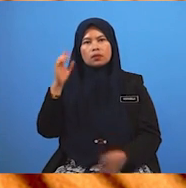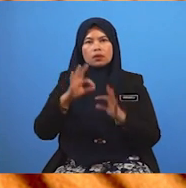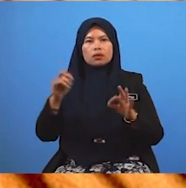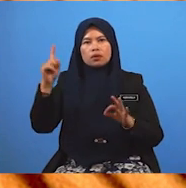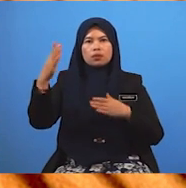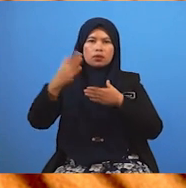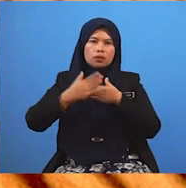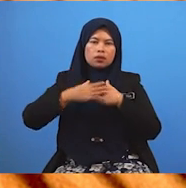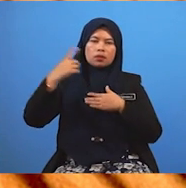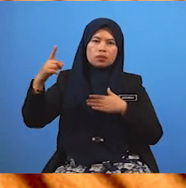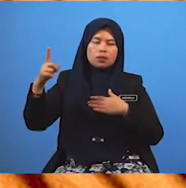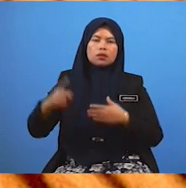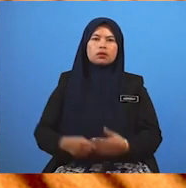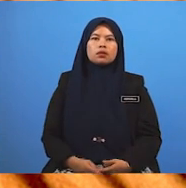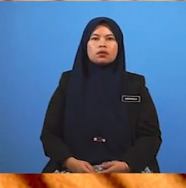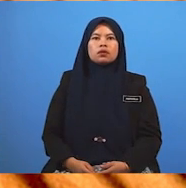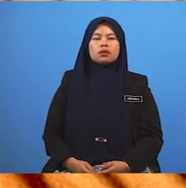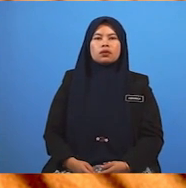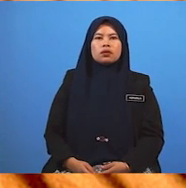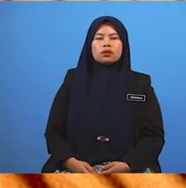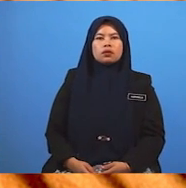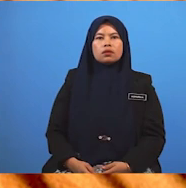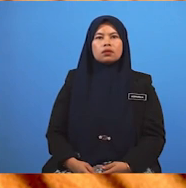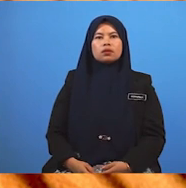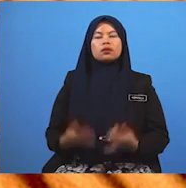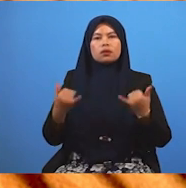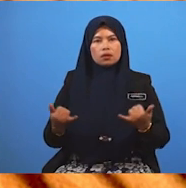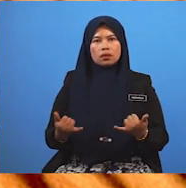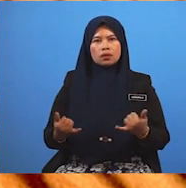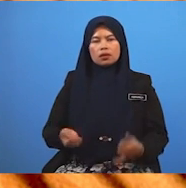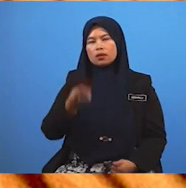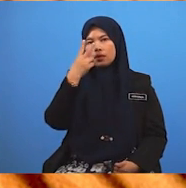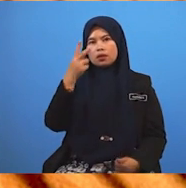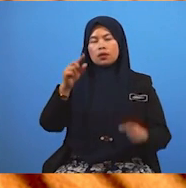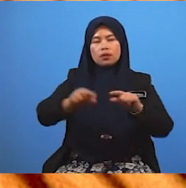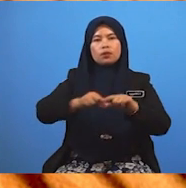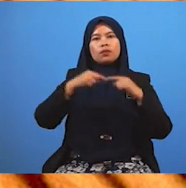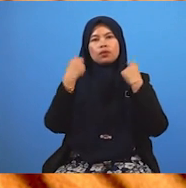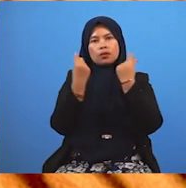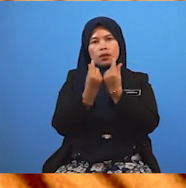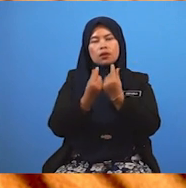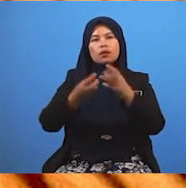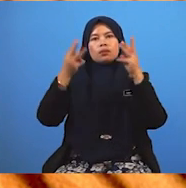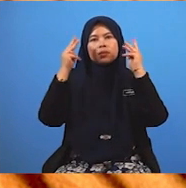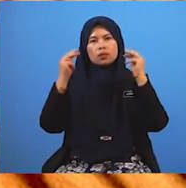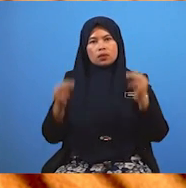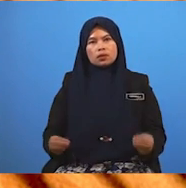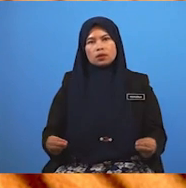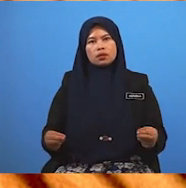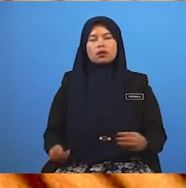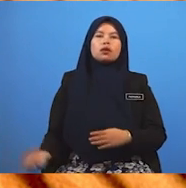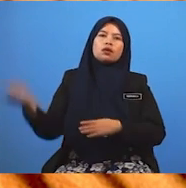Sekarang, mari kita lihat golongan-golongan manusia pada hari kiamat nanti.